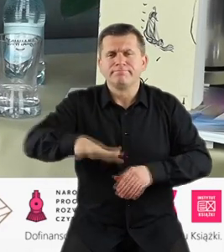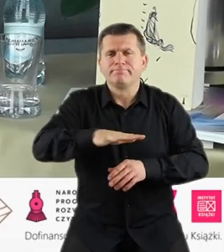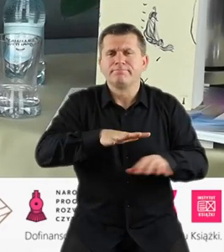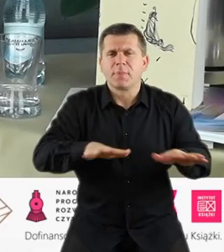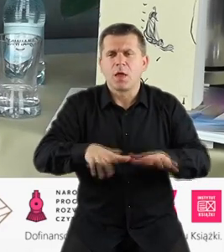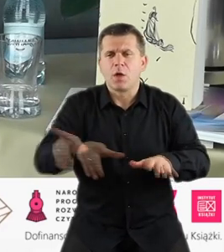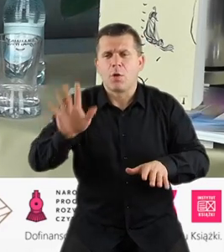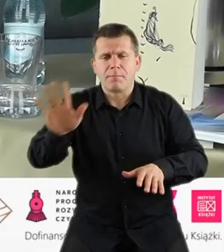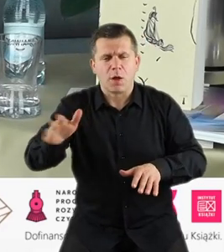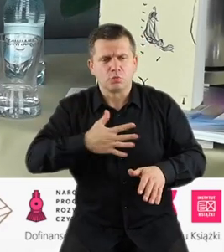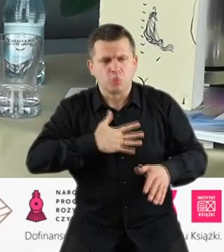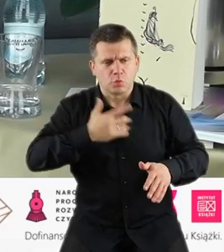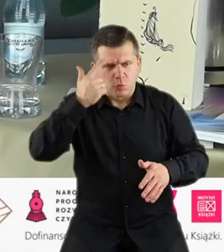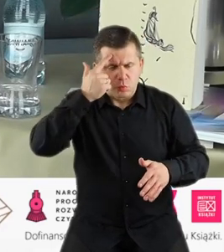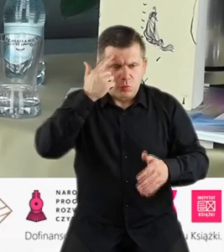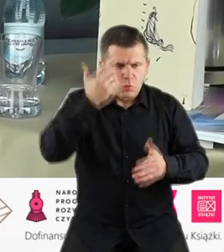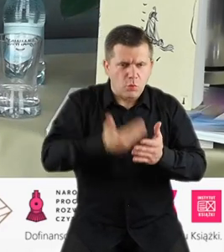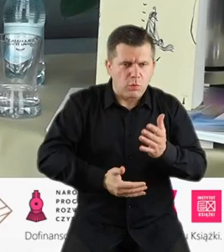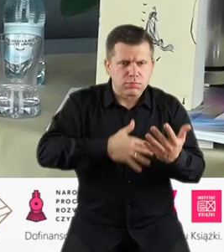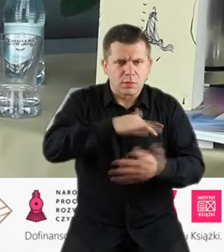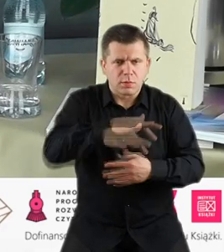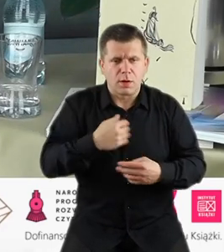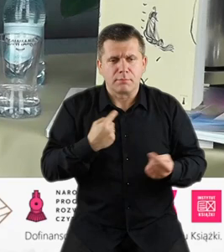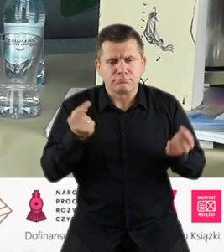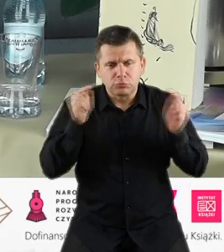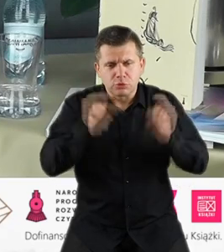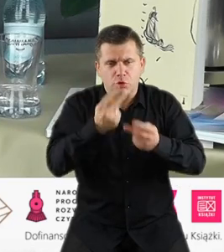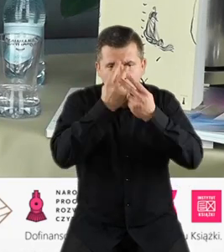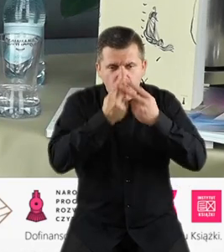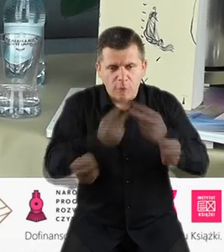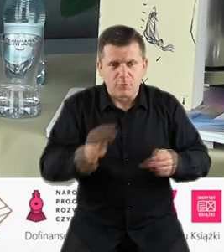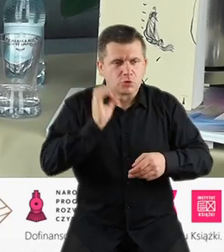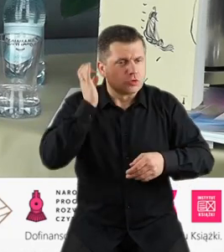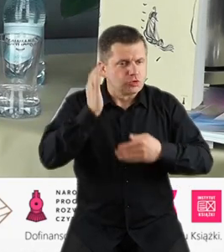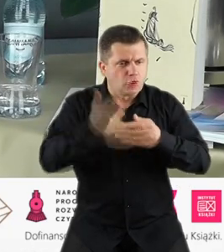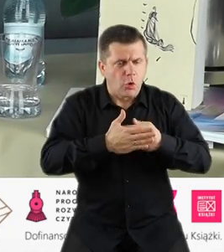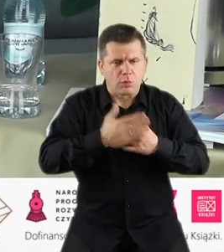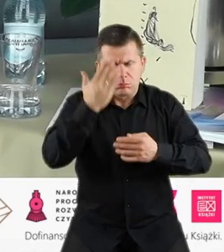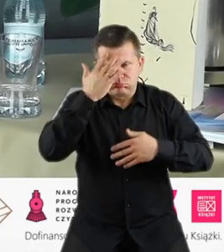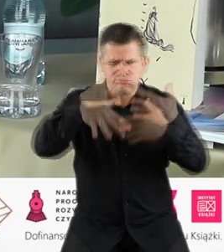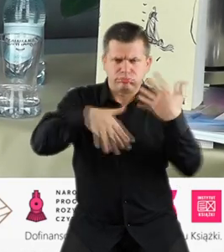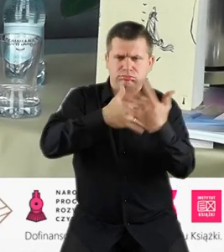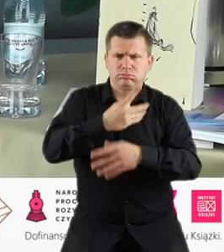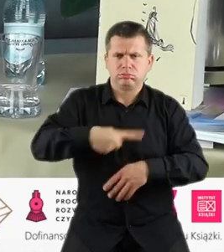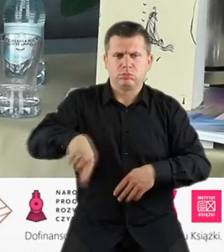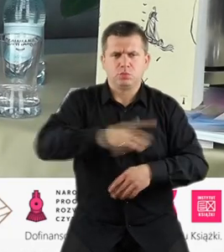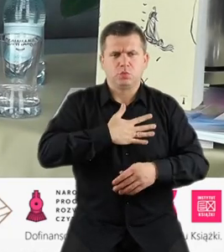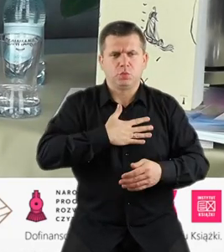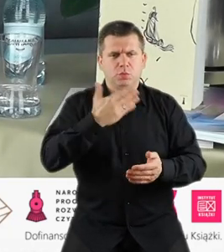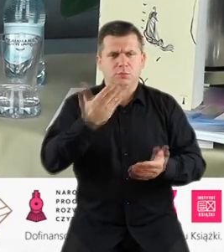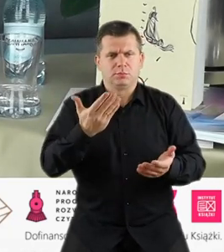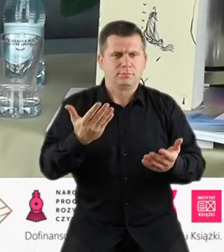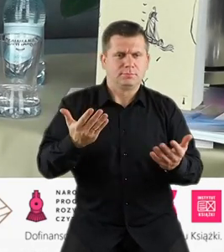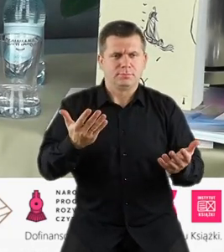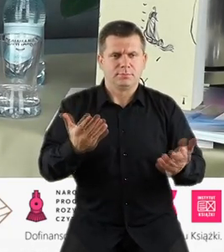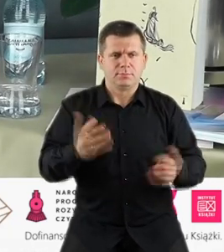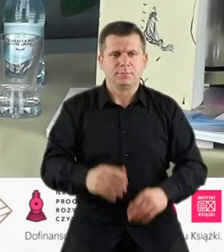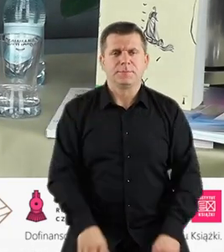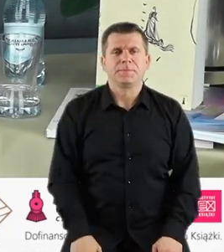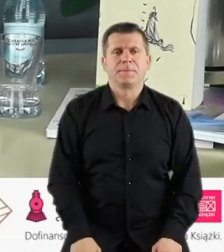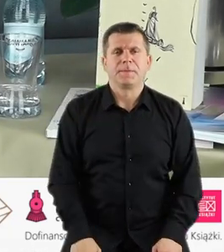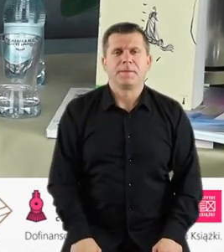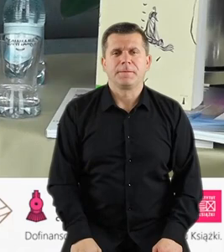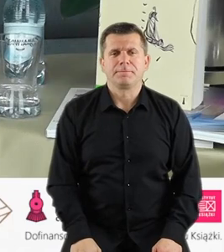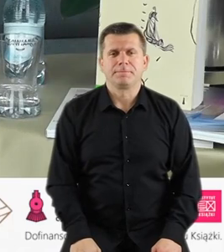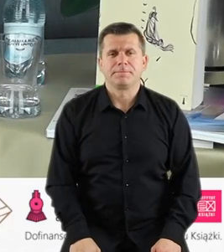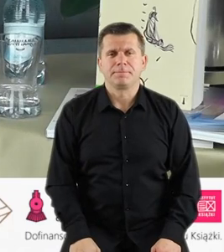on się gubi za każdym razem, kiedy przychodzi odwiedzać żonę. To... Halo? Co z nim jest chyba